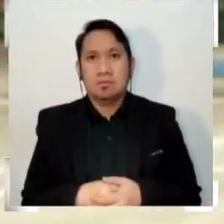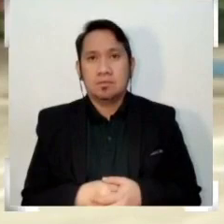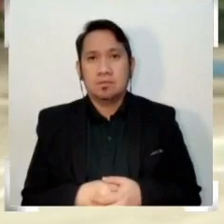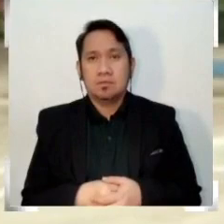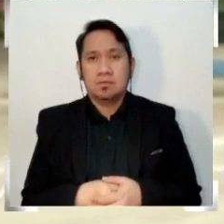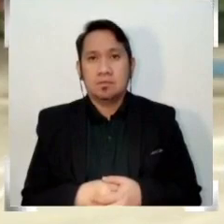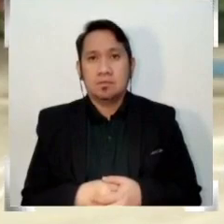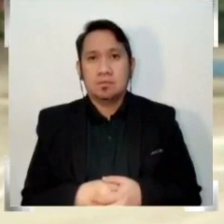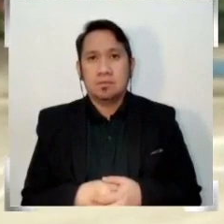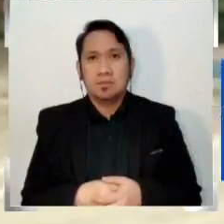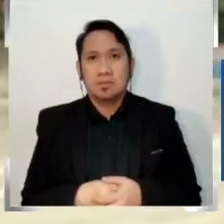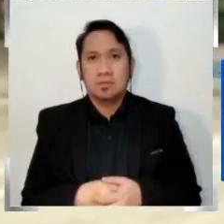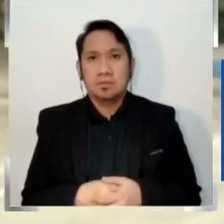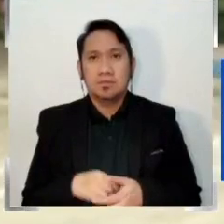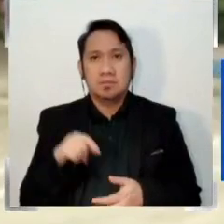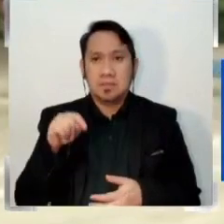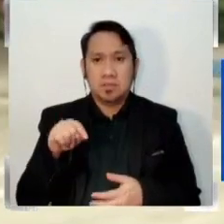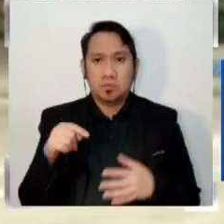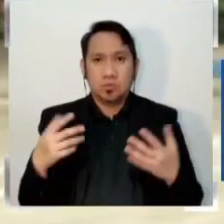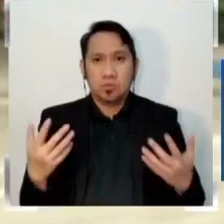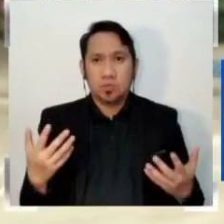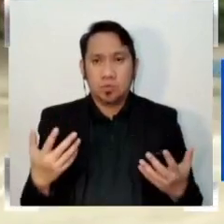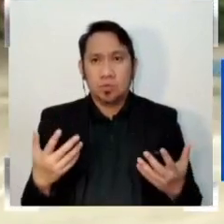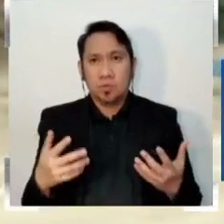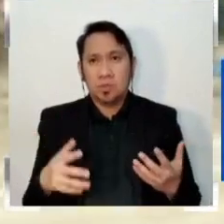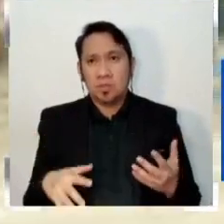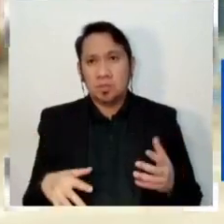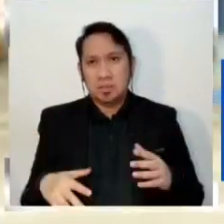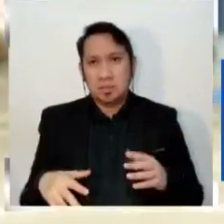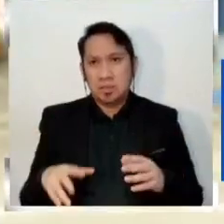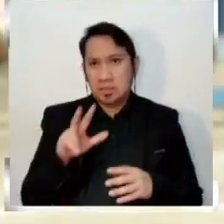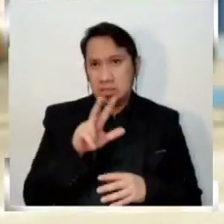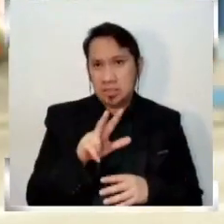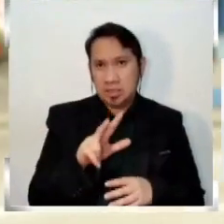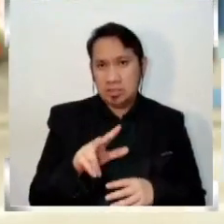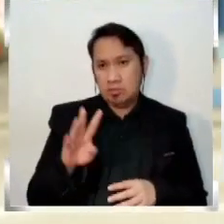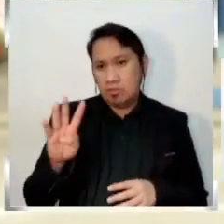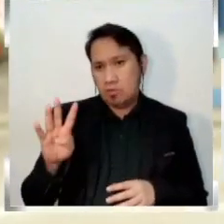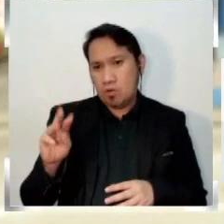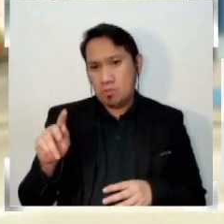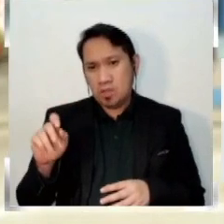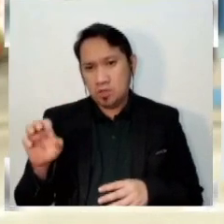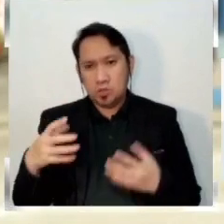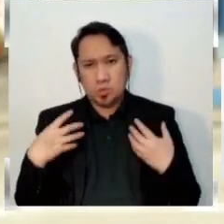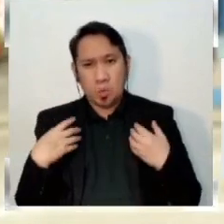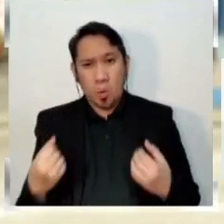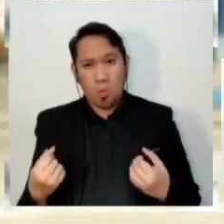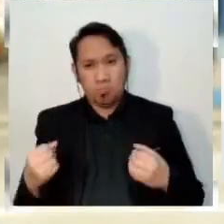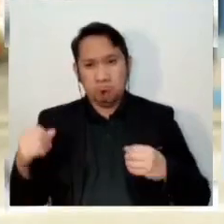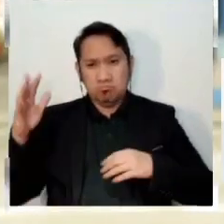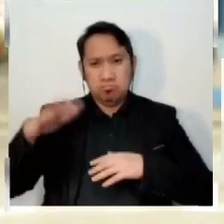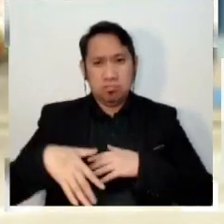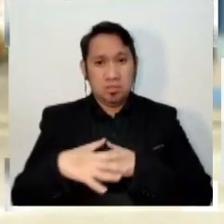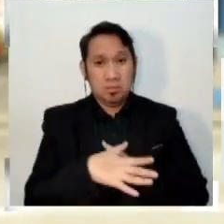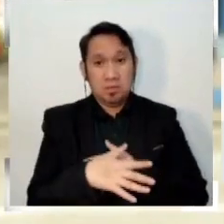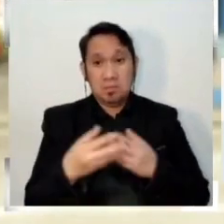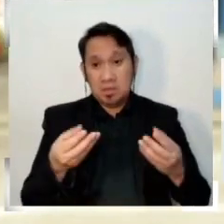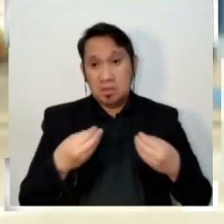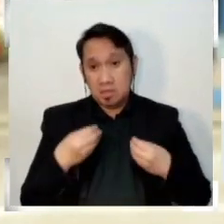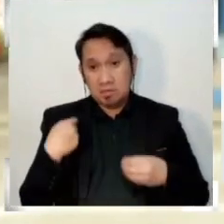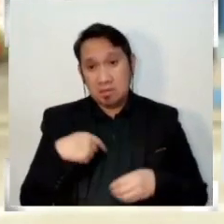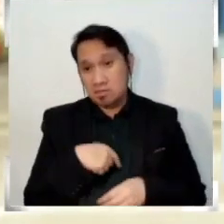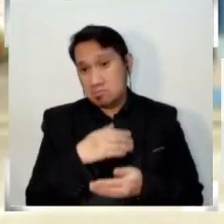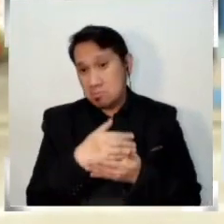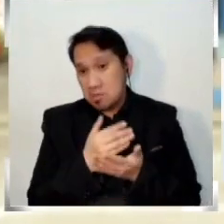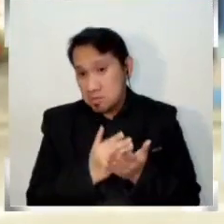siguro. Yan eh, talagang yung 3 to 4 meters po yung lakas nun. Kung mayroong magbibigay sa atin ng pondo, kung matutulungan tayo ng ating